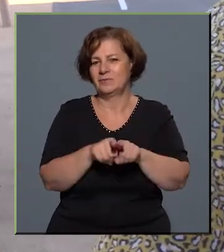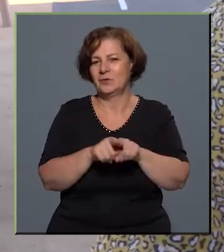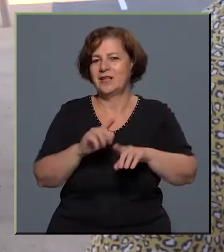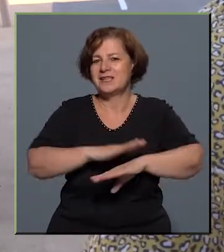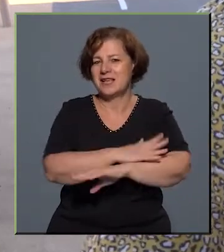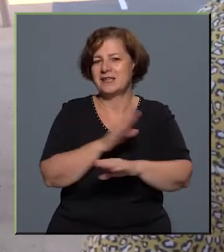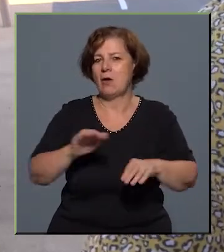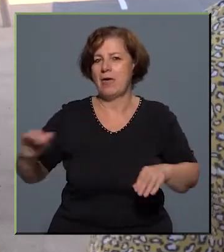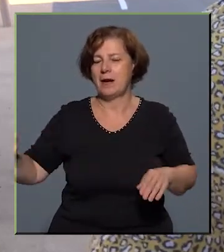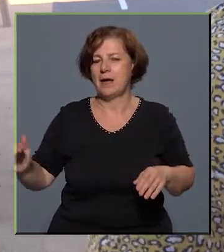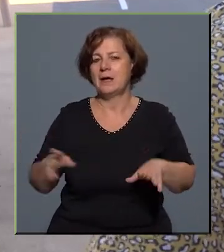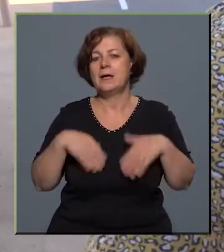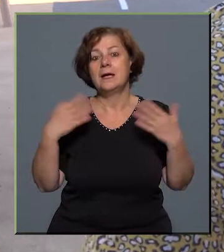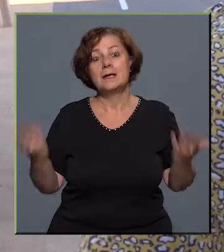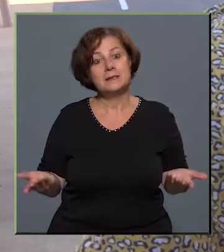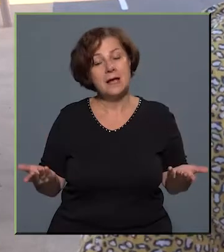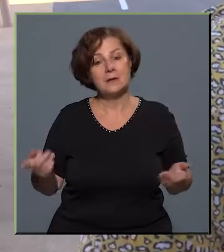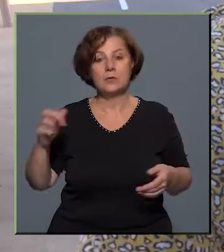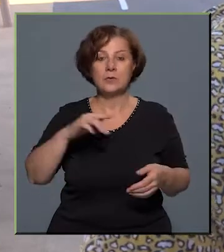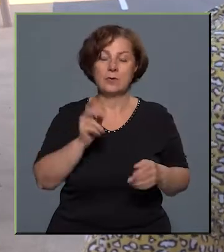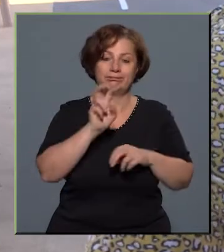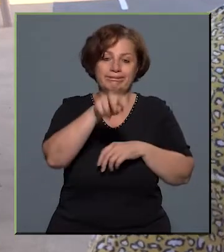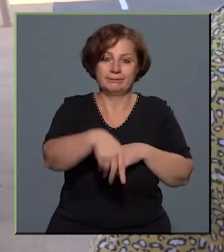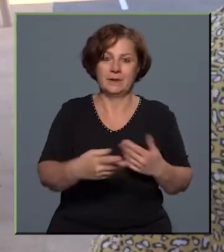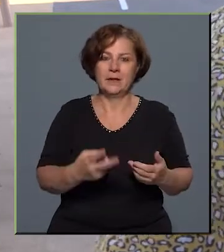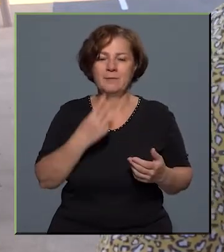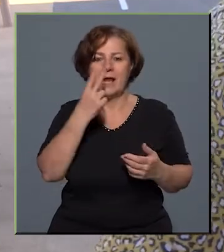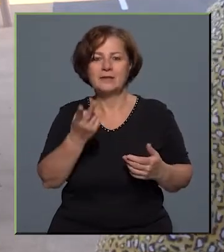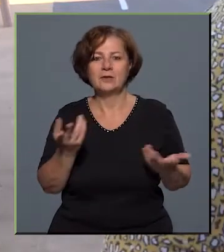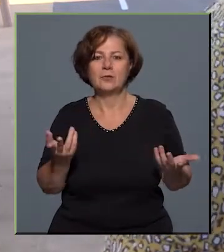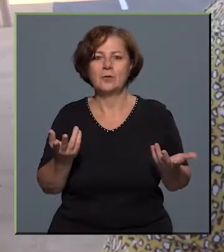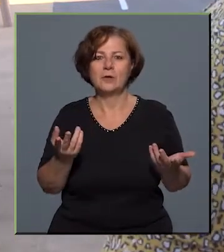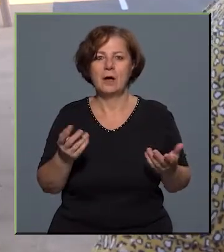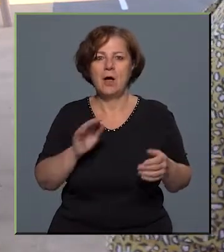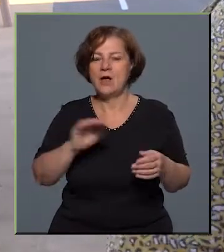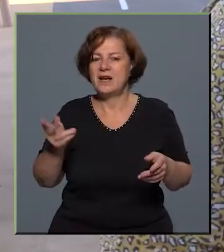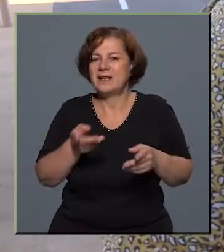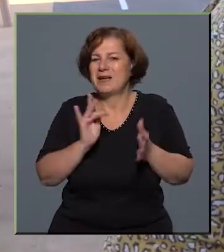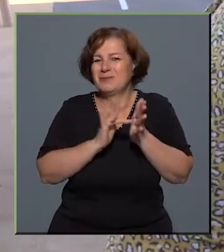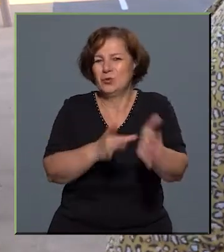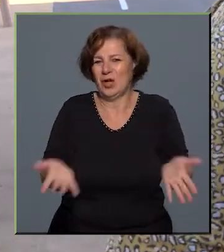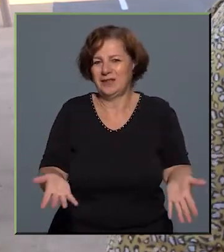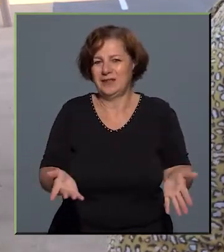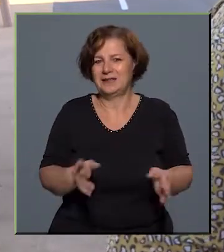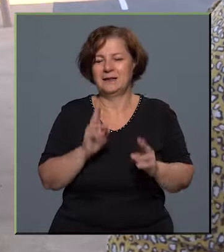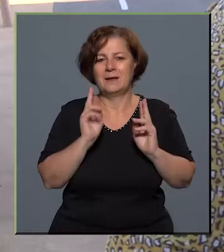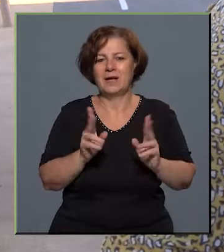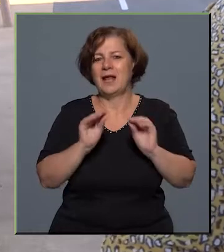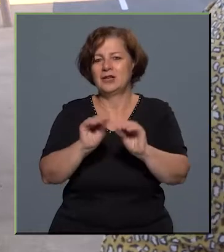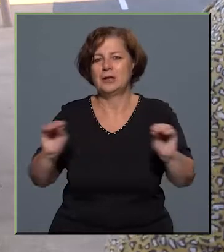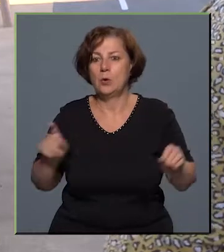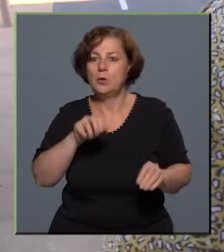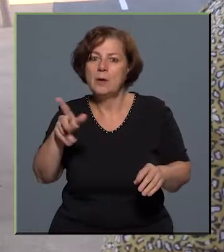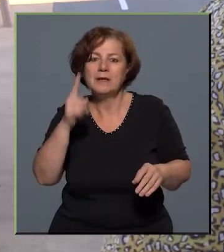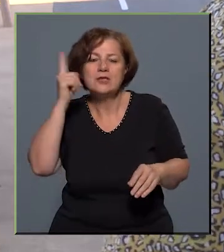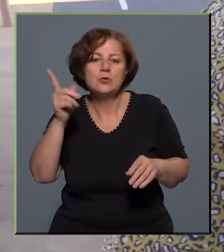gyerekek, hiszen ahogy ők belépnek, mi most láthattuk az imént, hogy a gyereknek nem kellett mutatni, nem kellett tanítani, oda ment